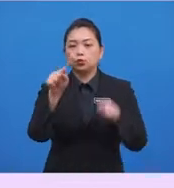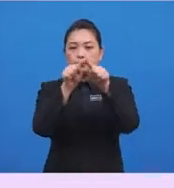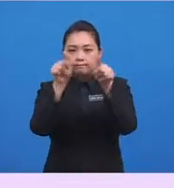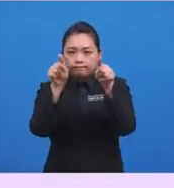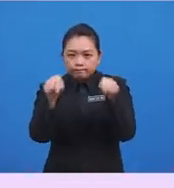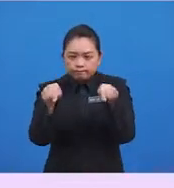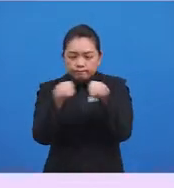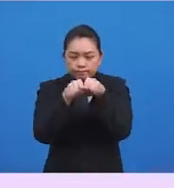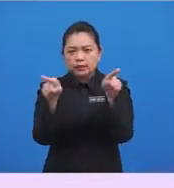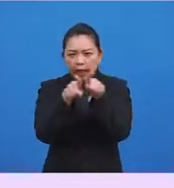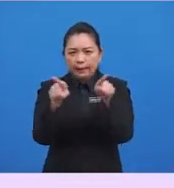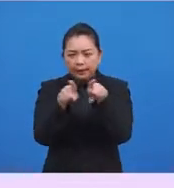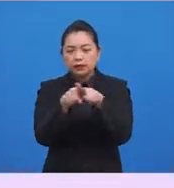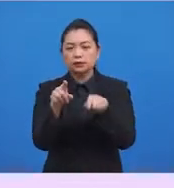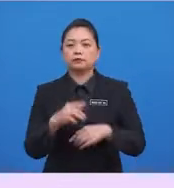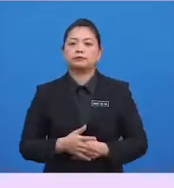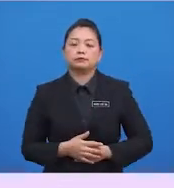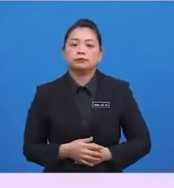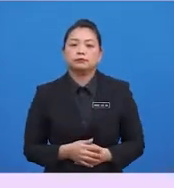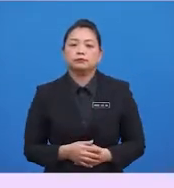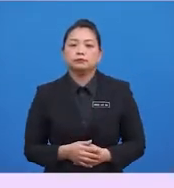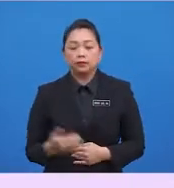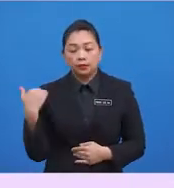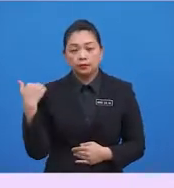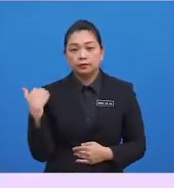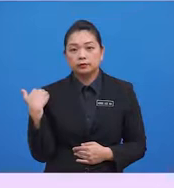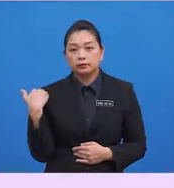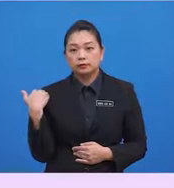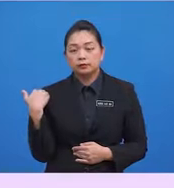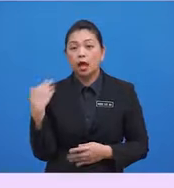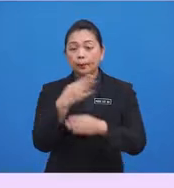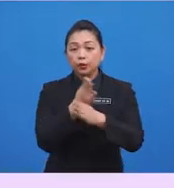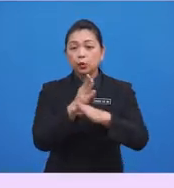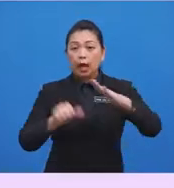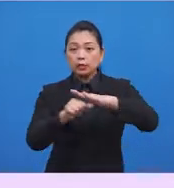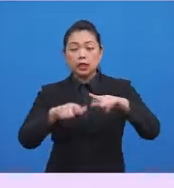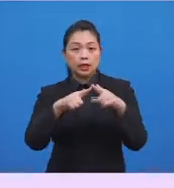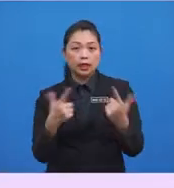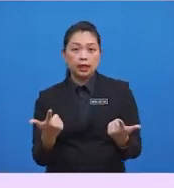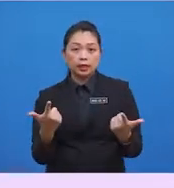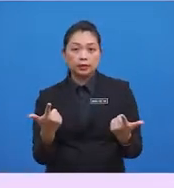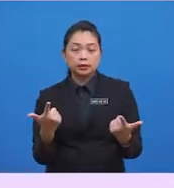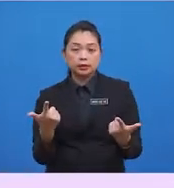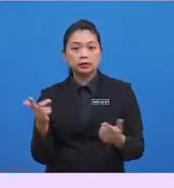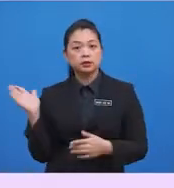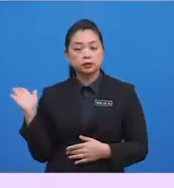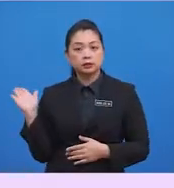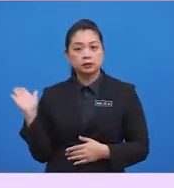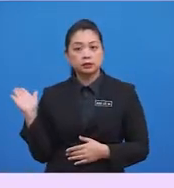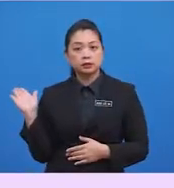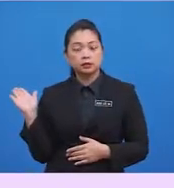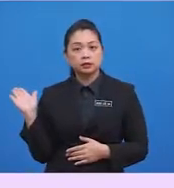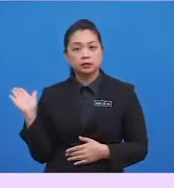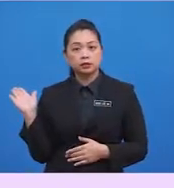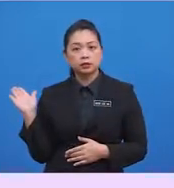segi empat sama. Adakah terdapat bentuk asas lain bagi sebuah bentuk tiga dimensi